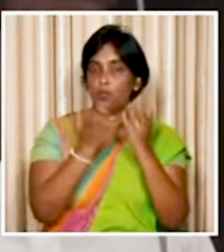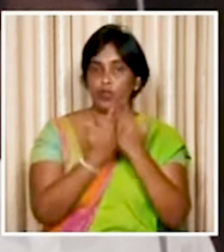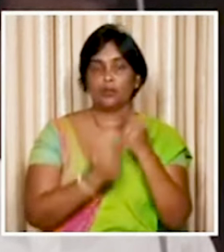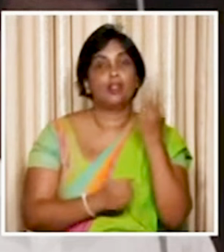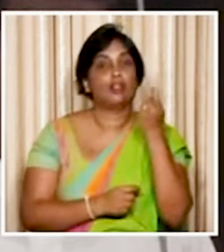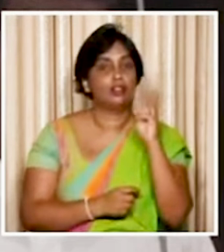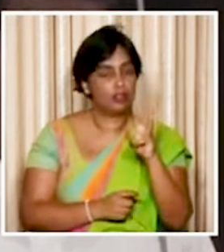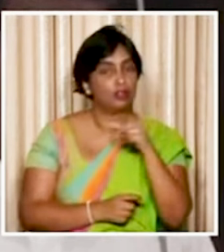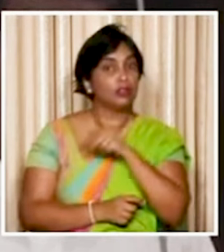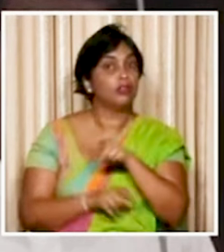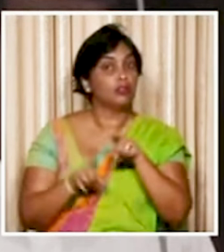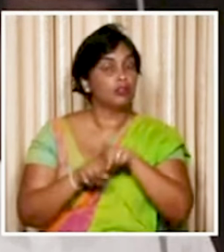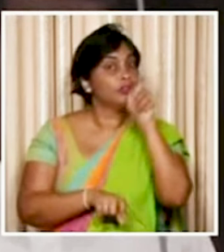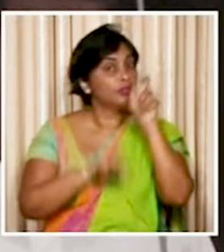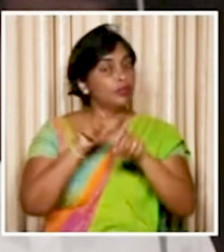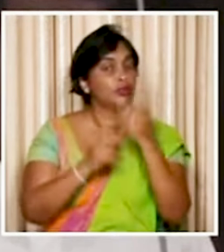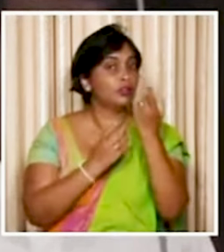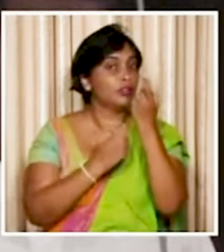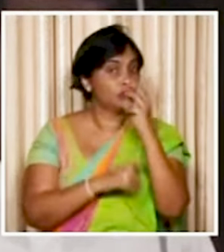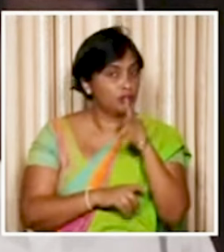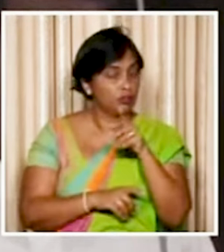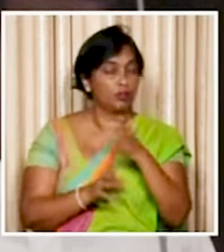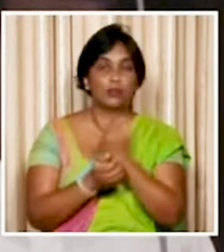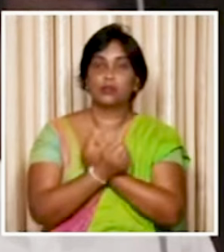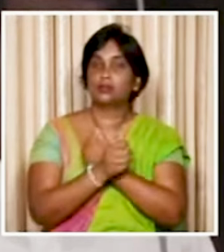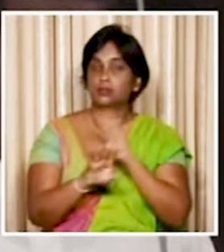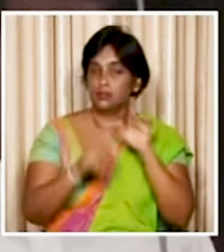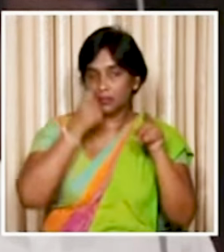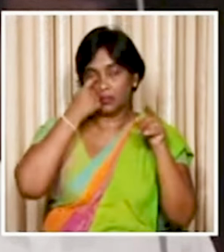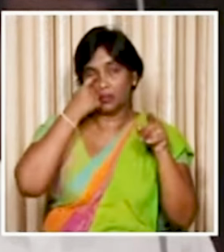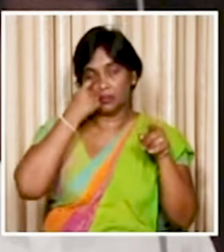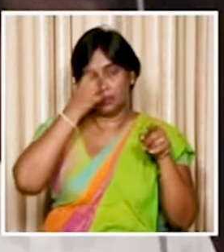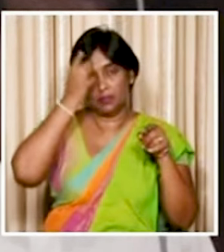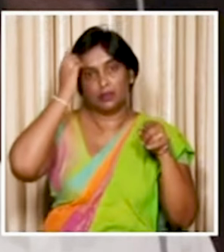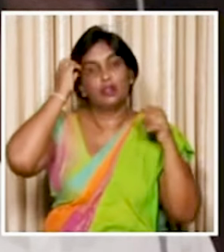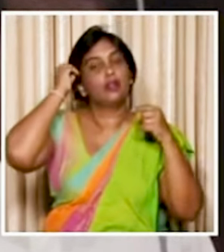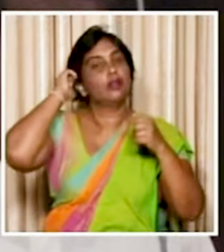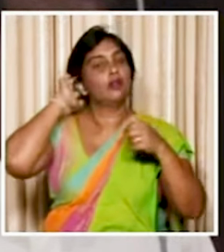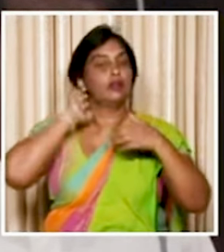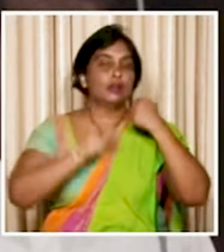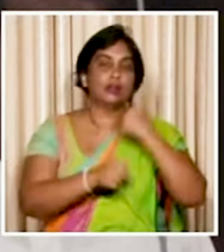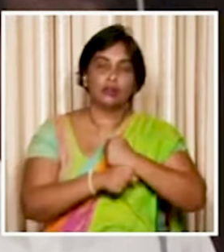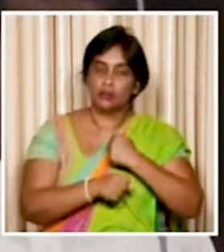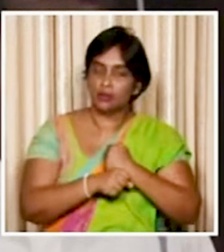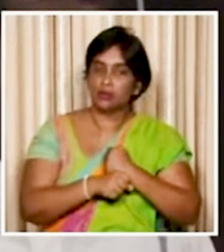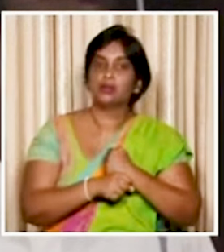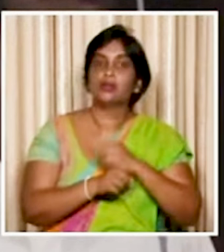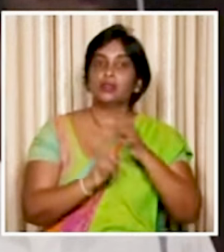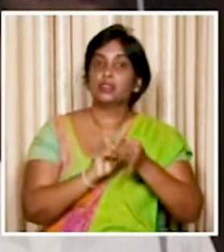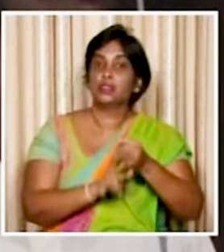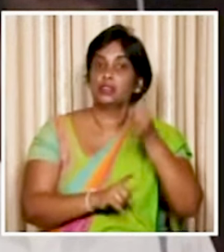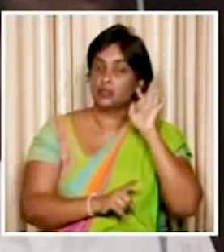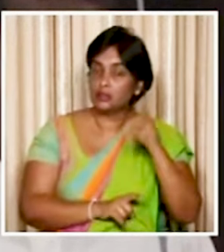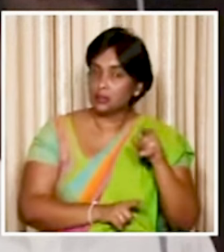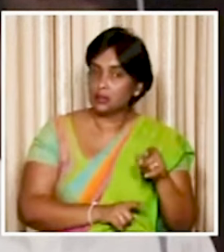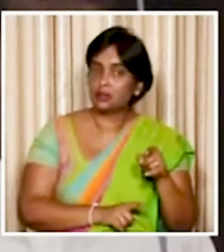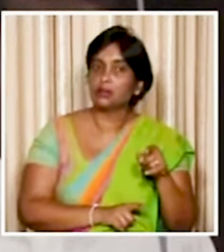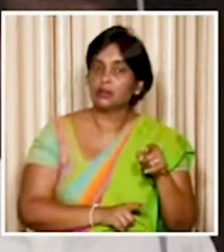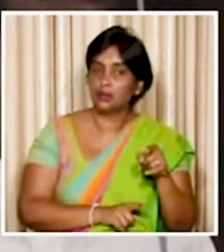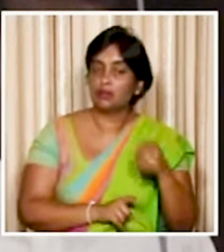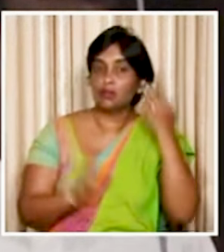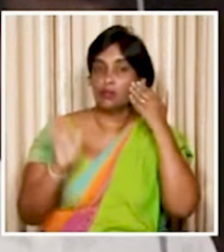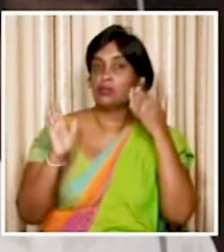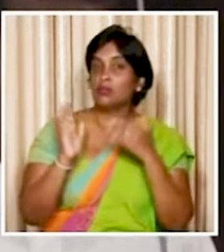விடுதலை செய்வதற்கு அரசாங்கமும் அவர்களை ஜனாதிபதியும் ஒரு தீர்க்கமான